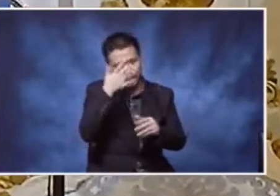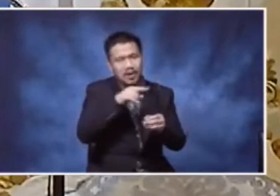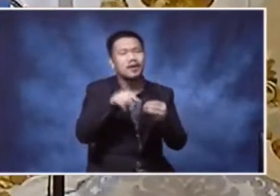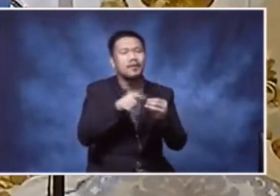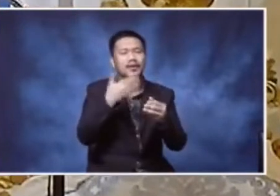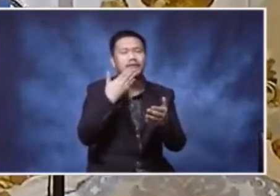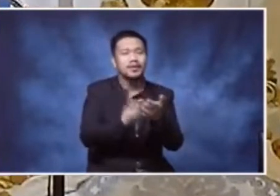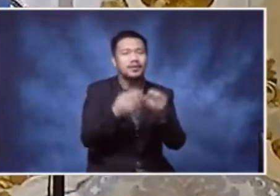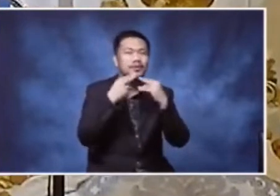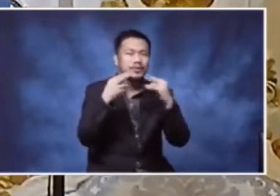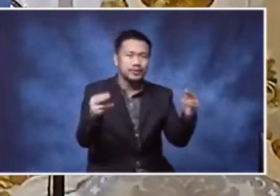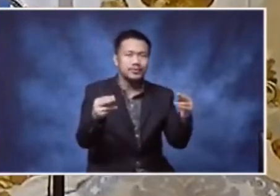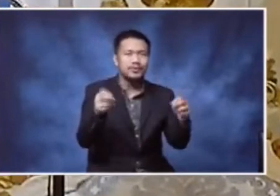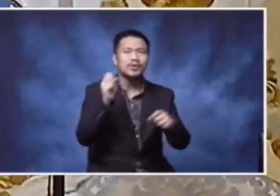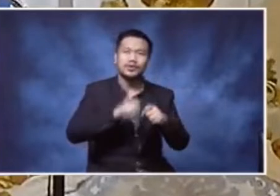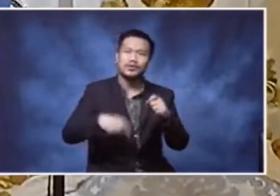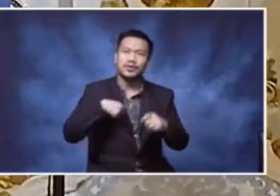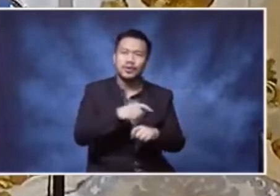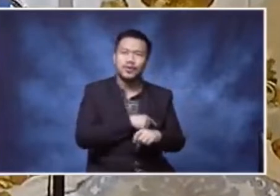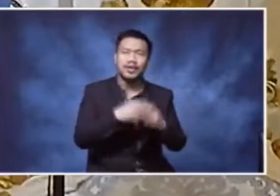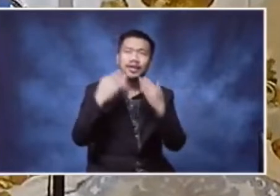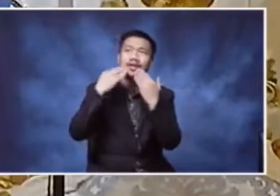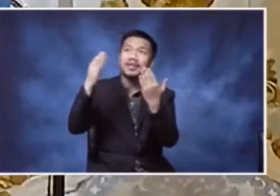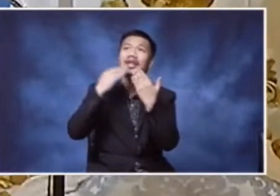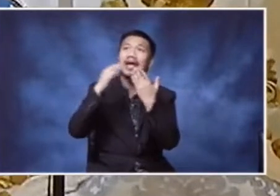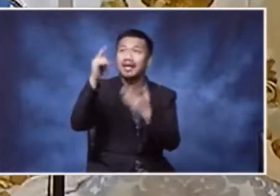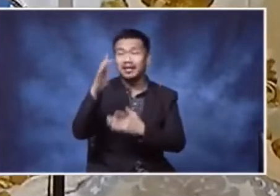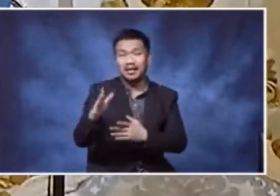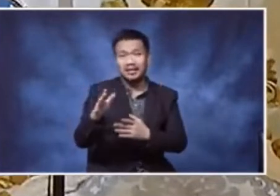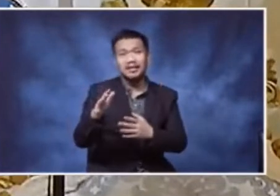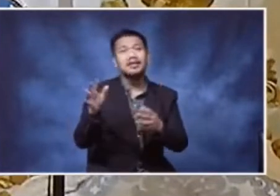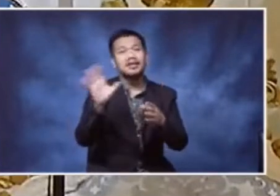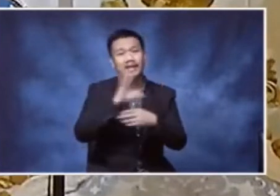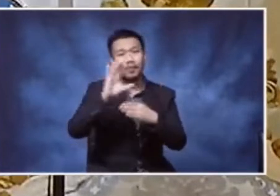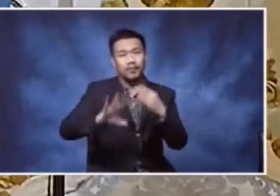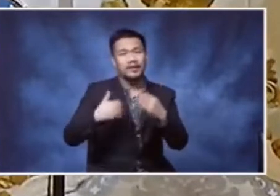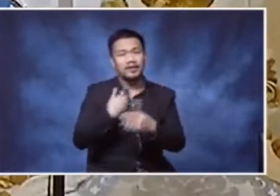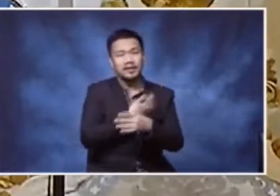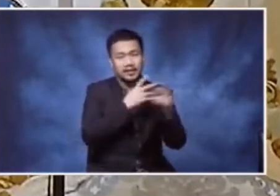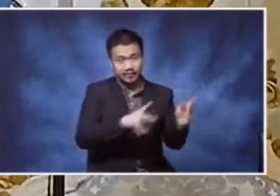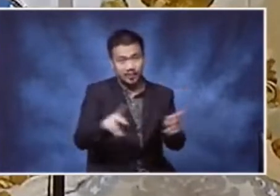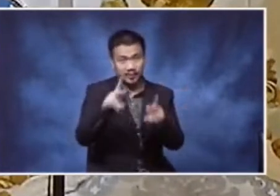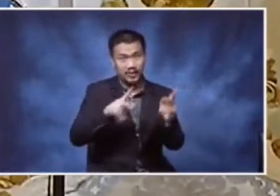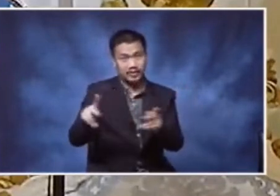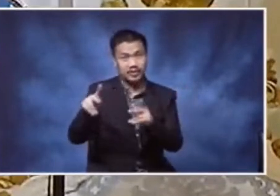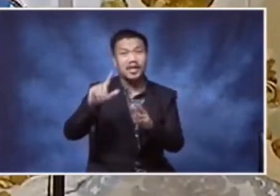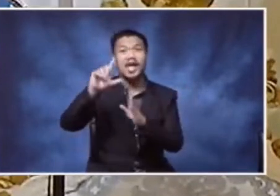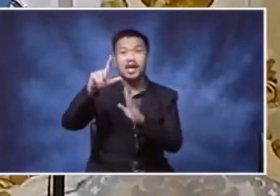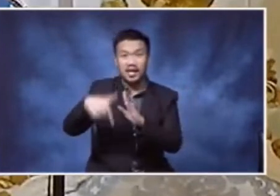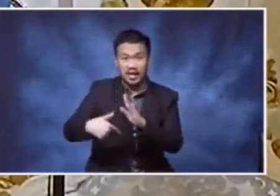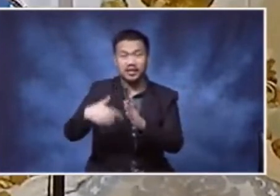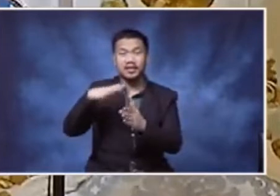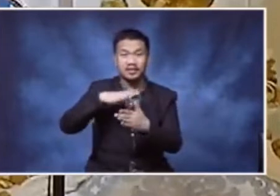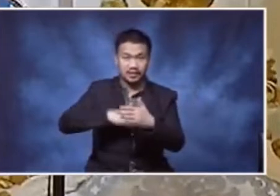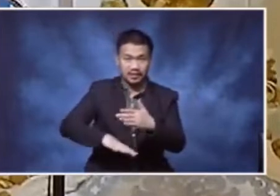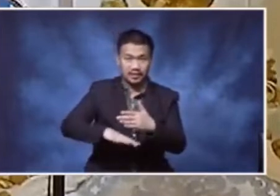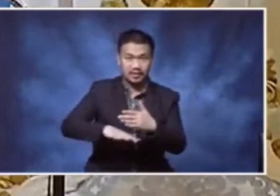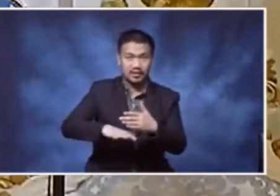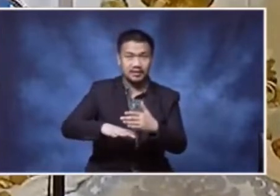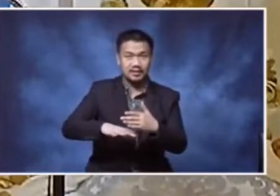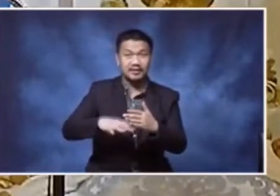Magpasalamat tayo sa Diyos na natapos na natin yung ating paghahanda at mamayang gabi, dadating na